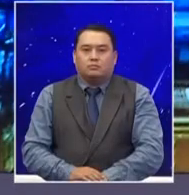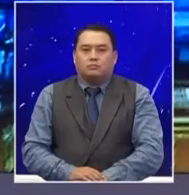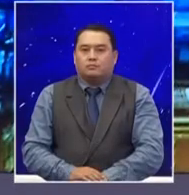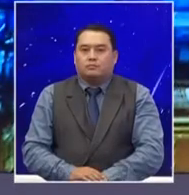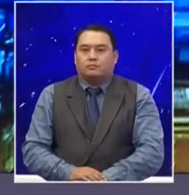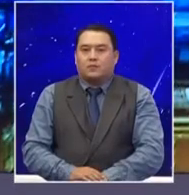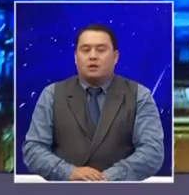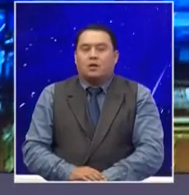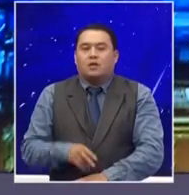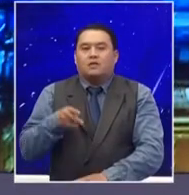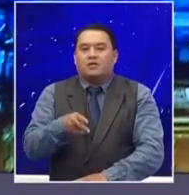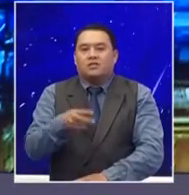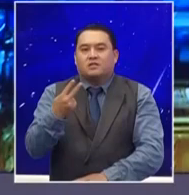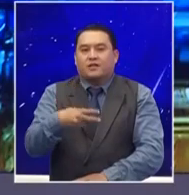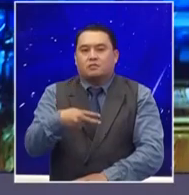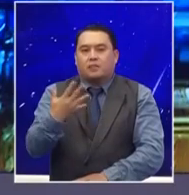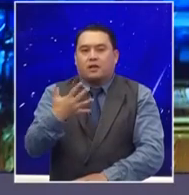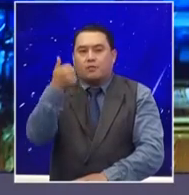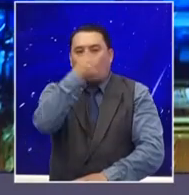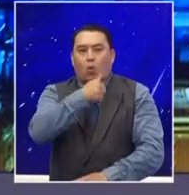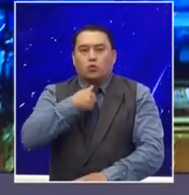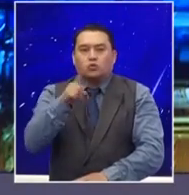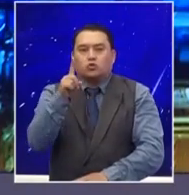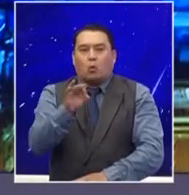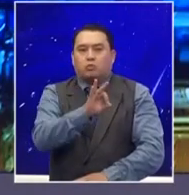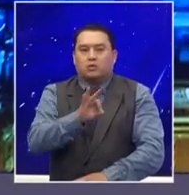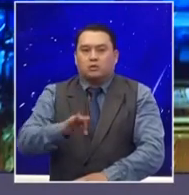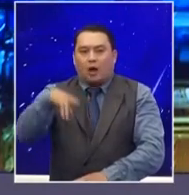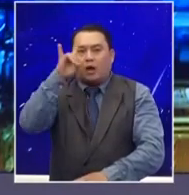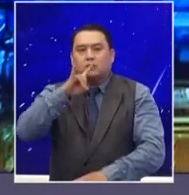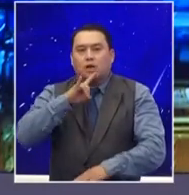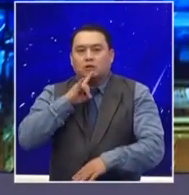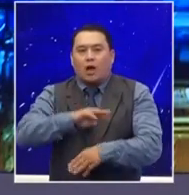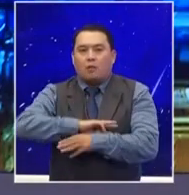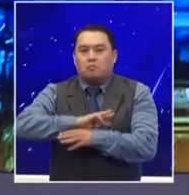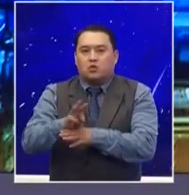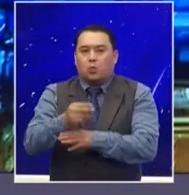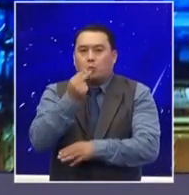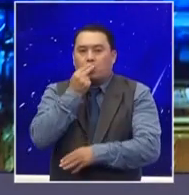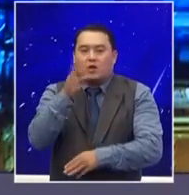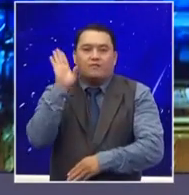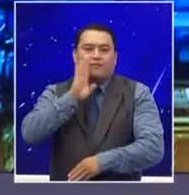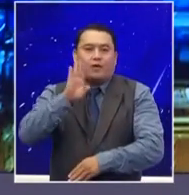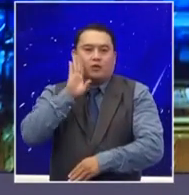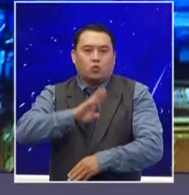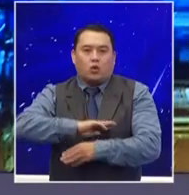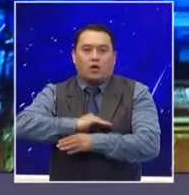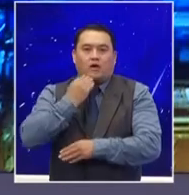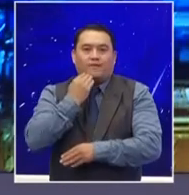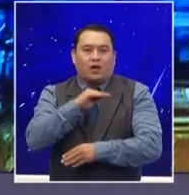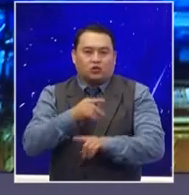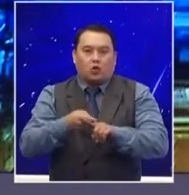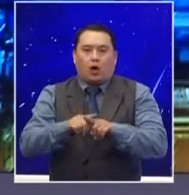Живительная влага. К 2025 году 100% населения Казахстана будет обеспечено качественной питьевой